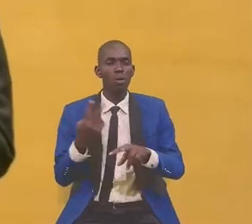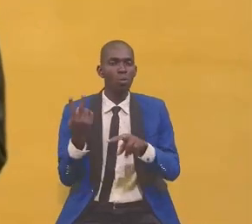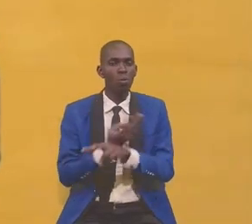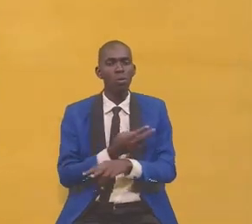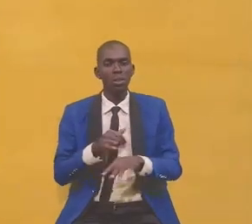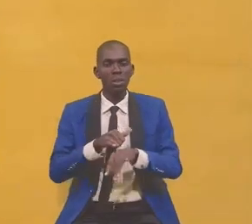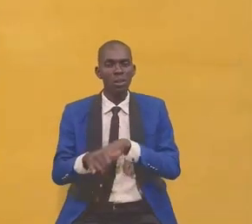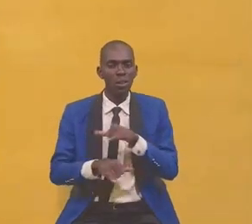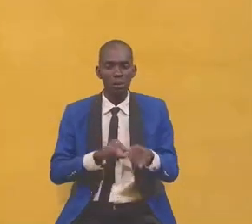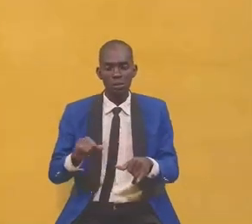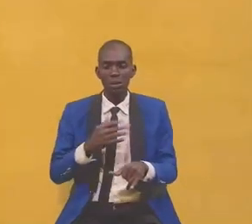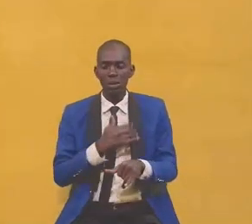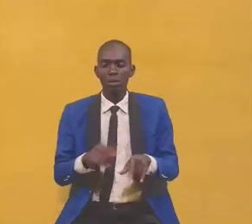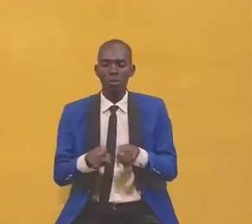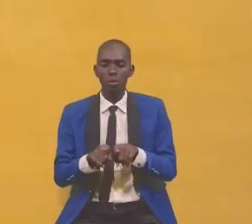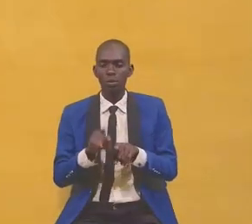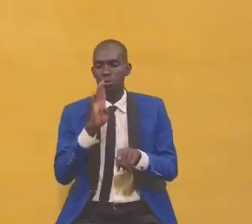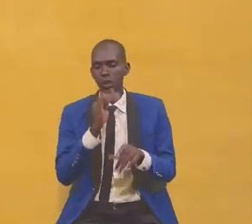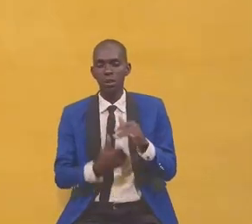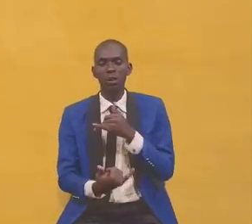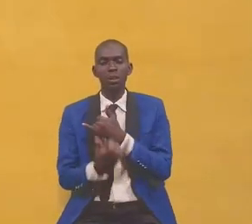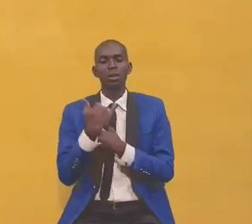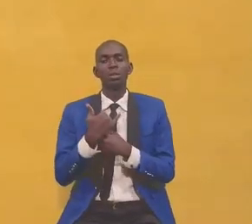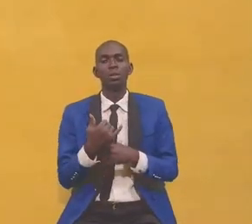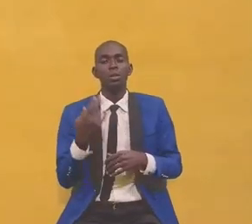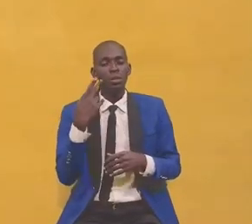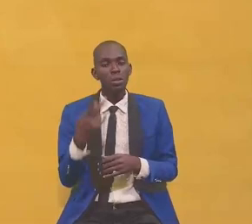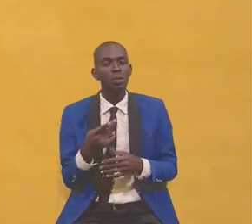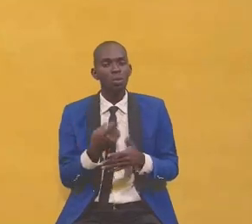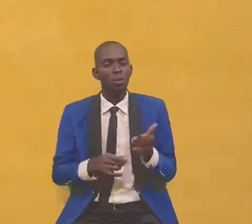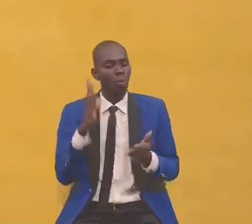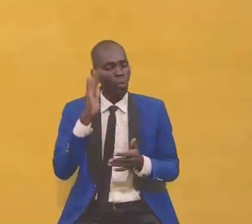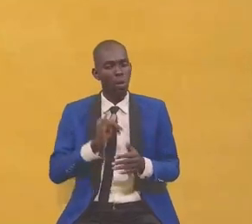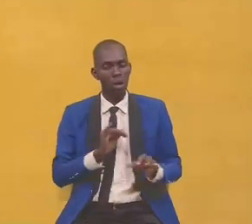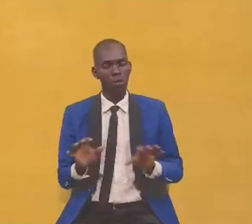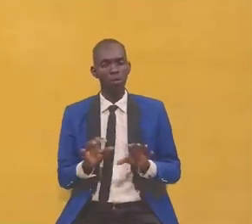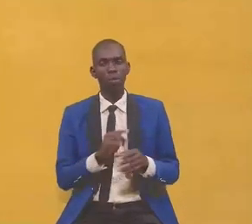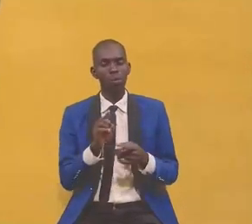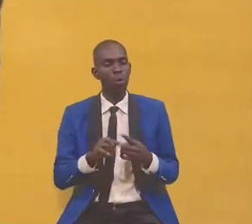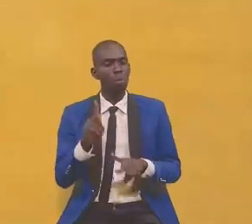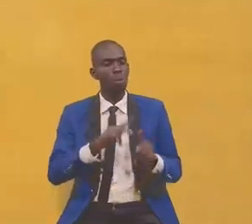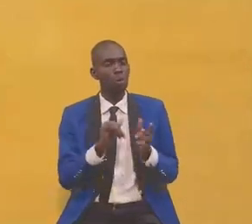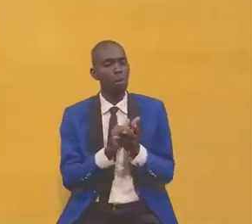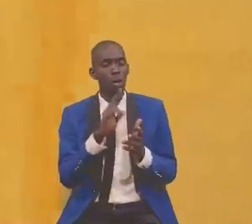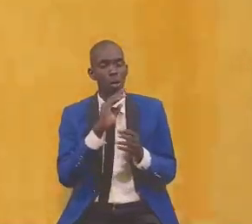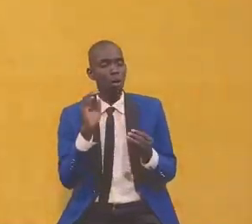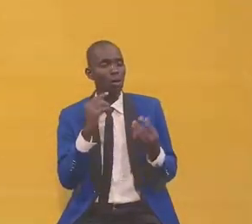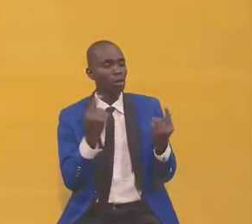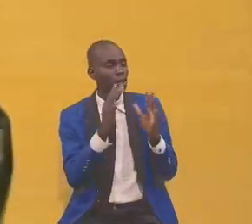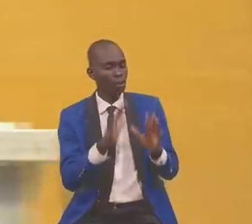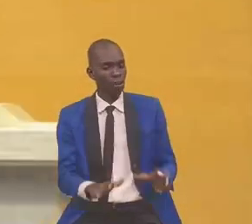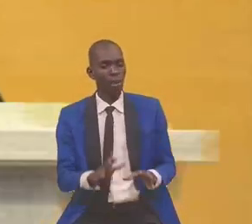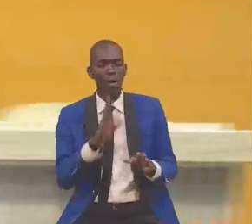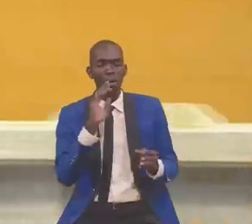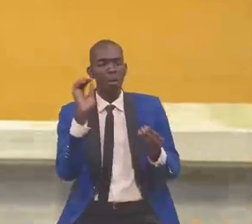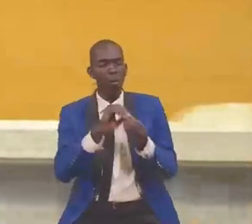eux-mêmes. Qu'est-ce que je dois faire quand les gens qui sont pécheurs sont plus pécheurs? Quand les gens qui sont rebelles